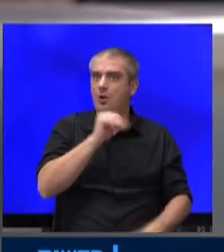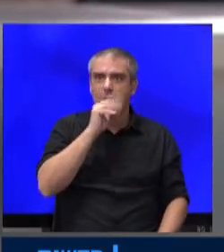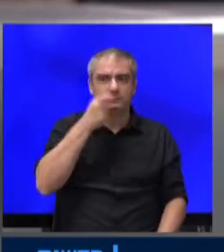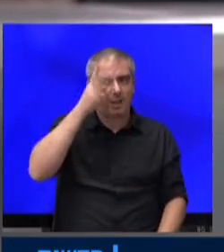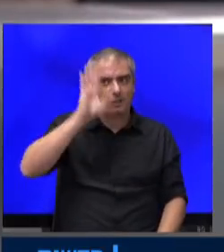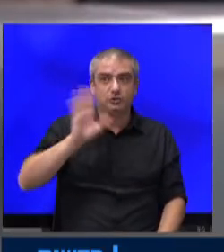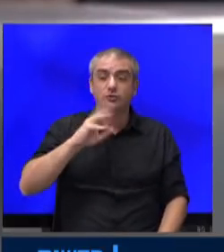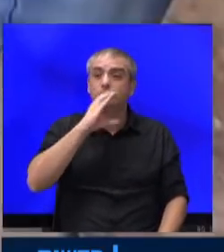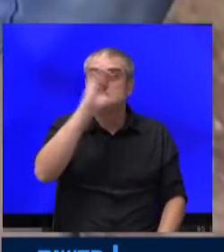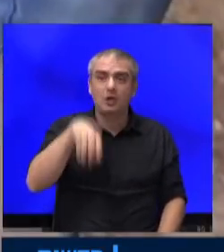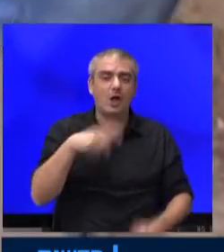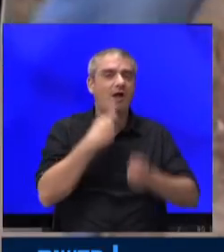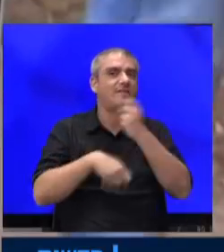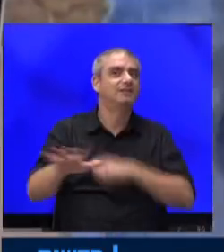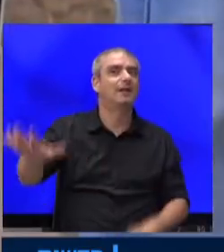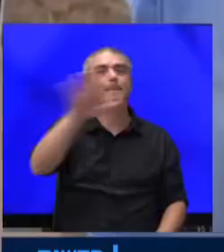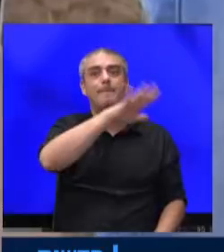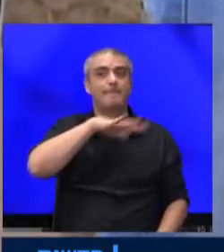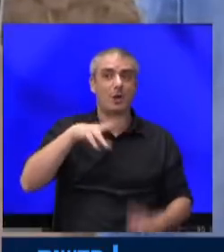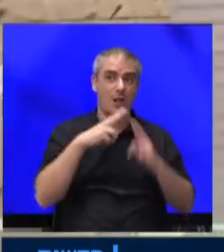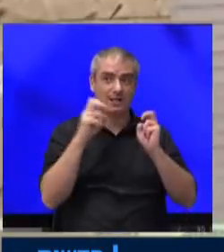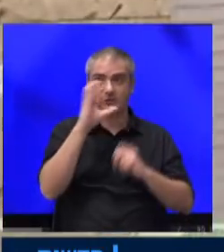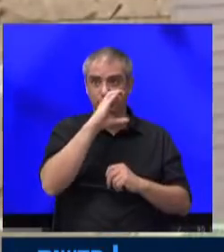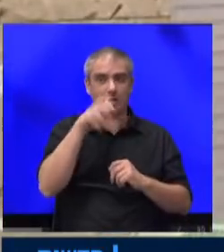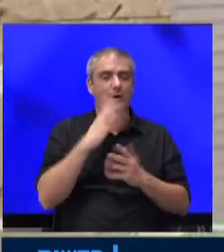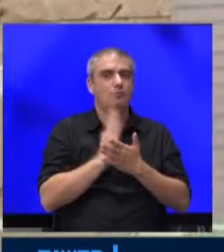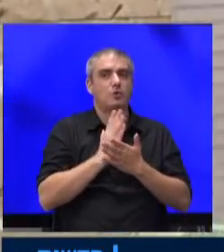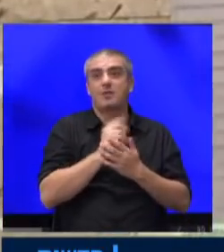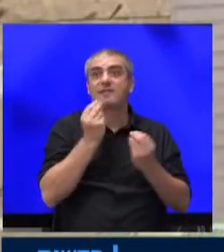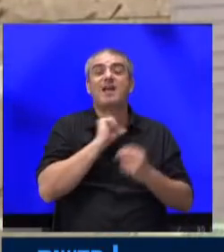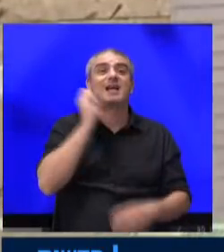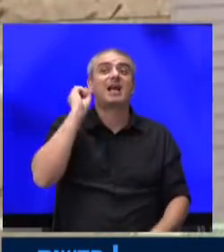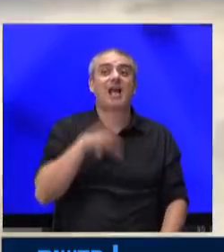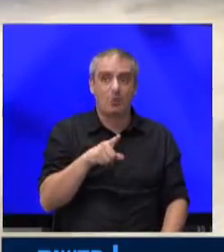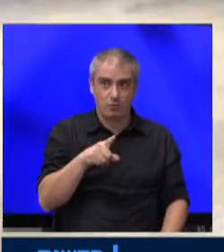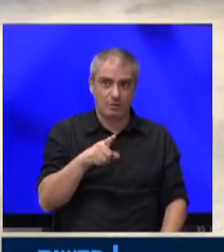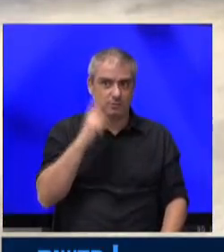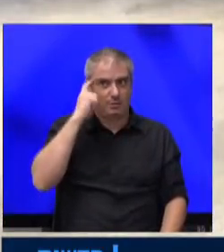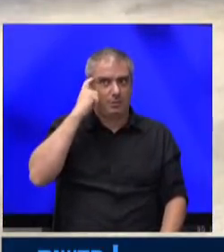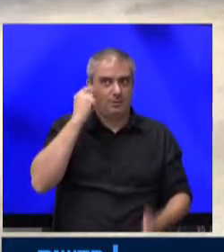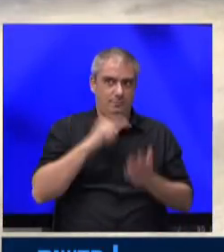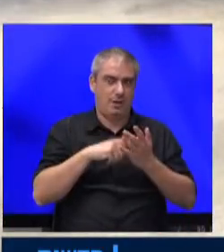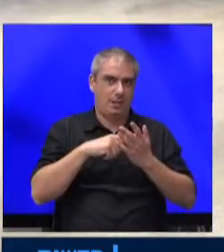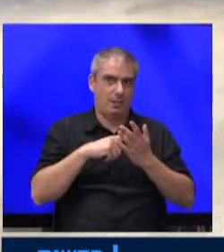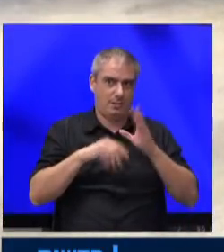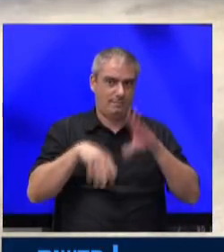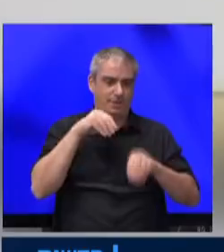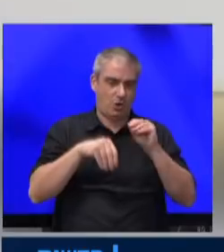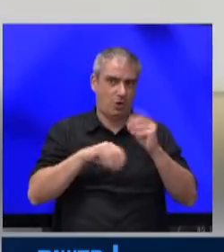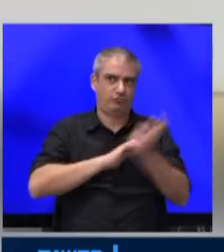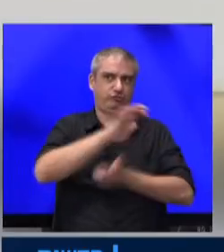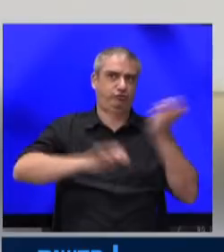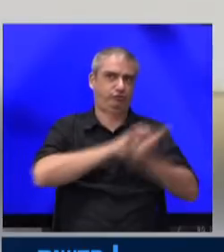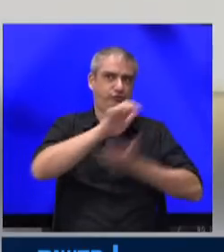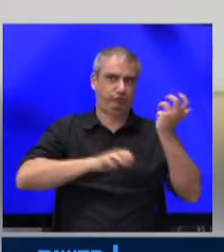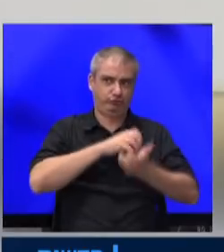businesses across the city are preparing for the worst as concerns about election day unrest looms. We will